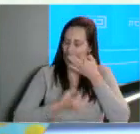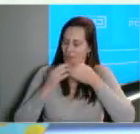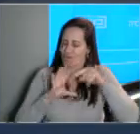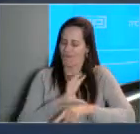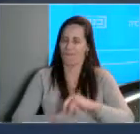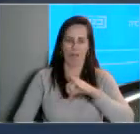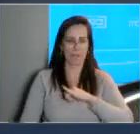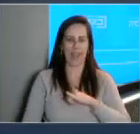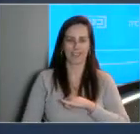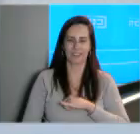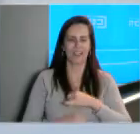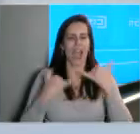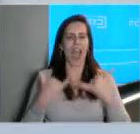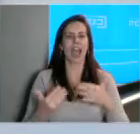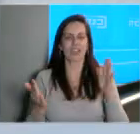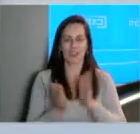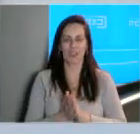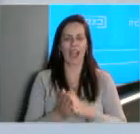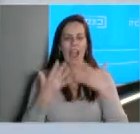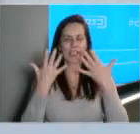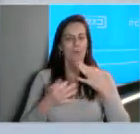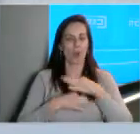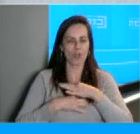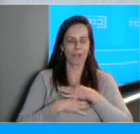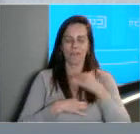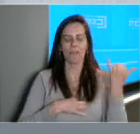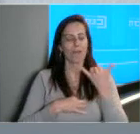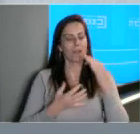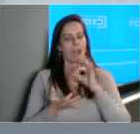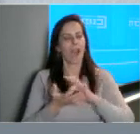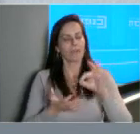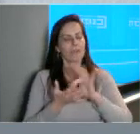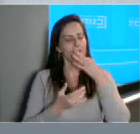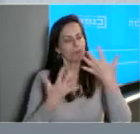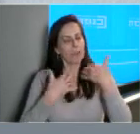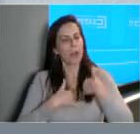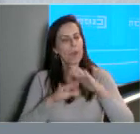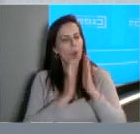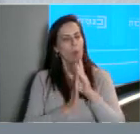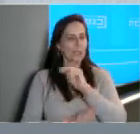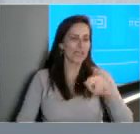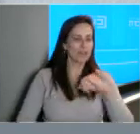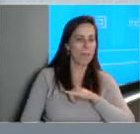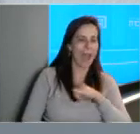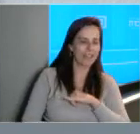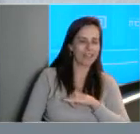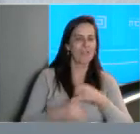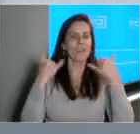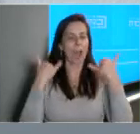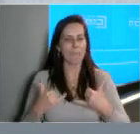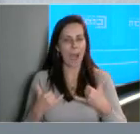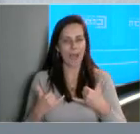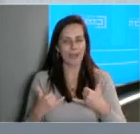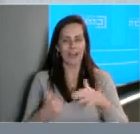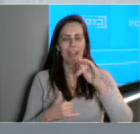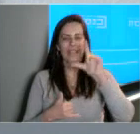הזה והמעניין הזה. ועכשיו לפינתנו הסיפור שלי. בכל פעם כתבנו הצעירים משתפים אותנו בכל נושא שמעניין אותם, והפעם